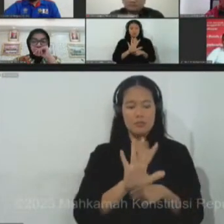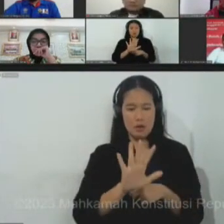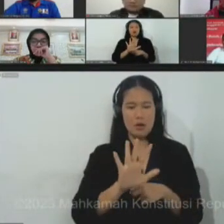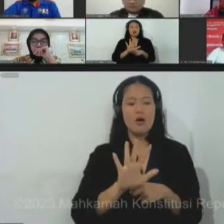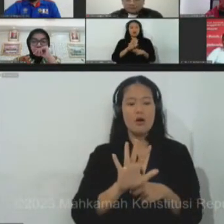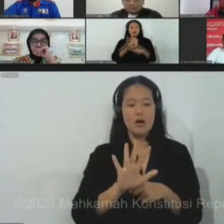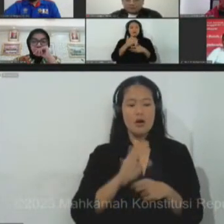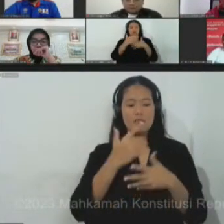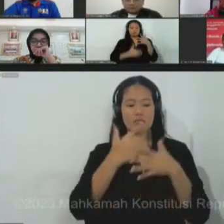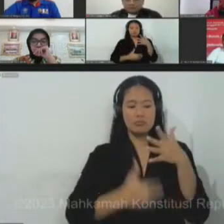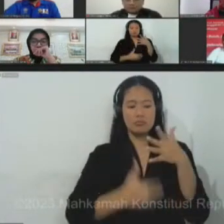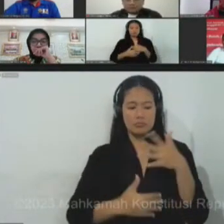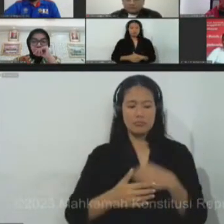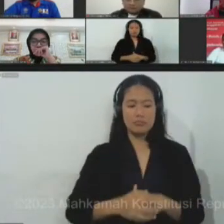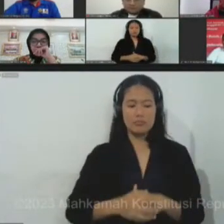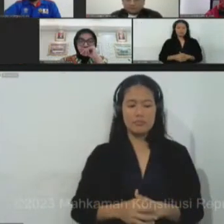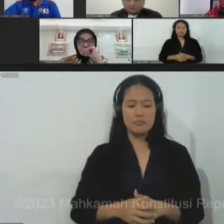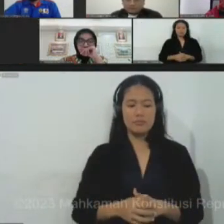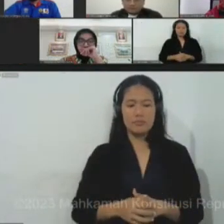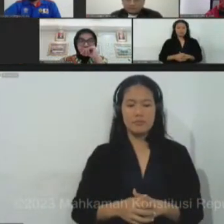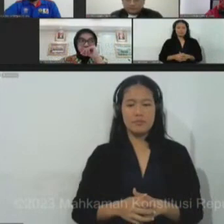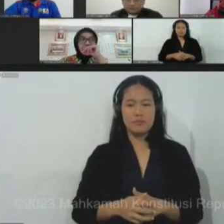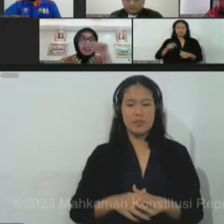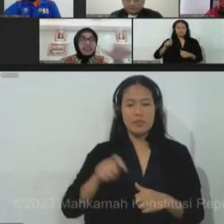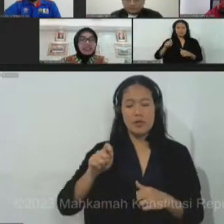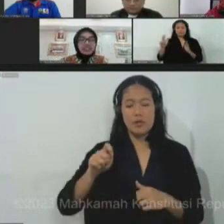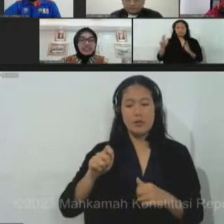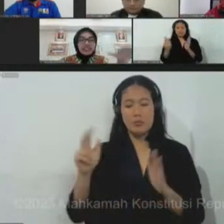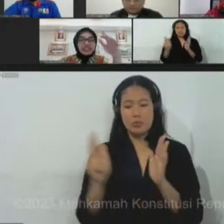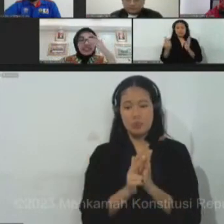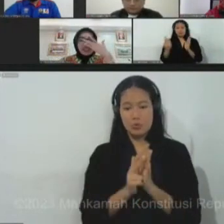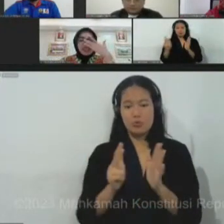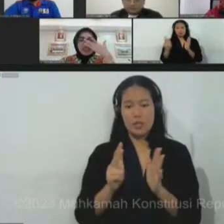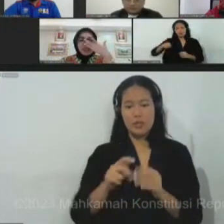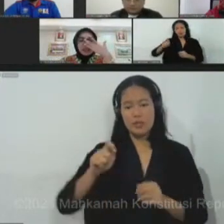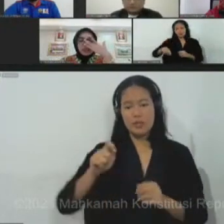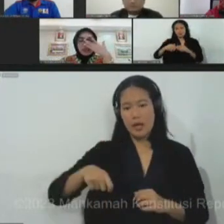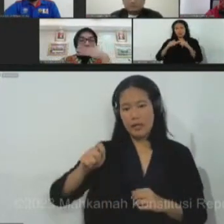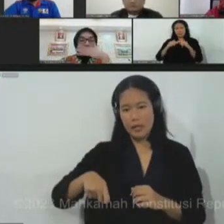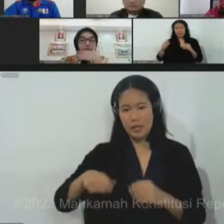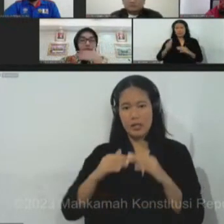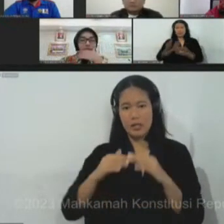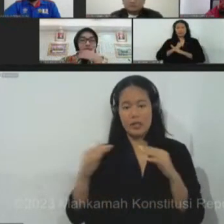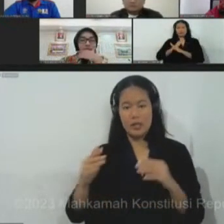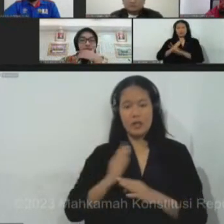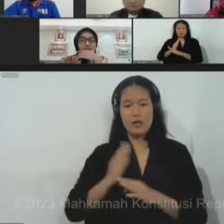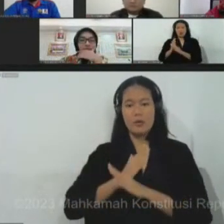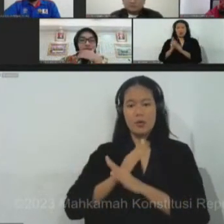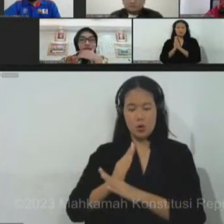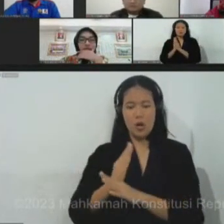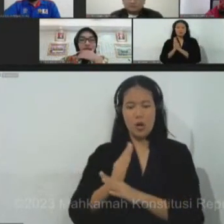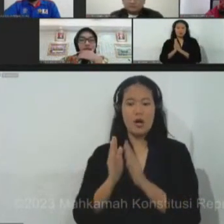amarusan mengadili menolak permohonan pemon Mohon untuk